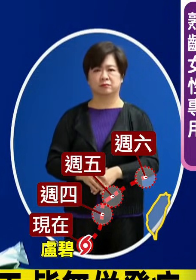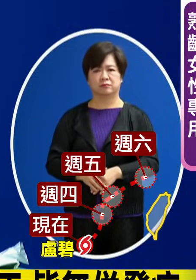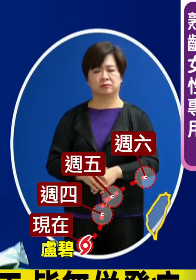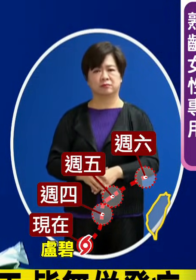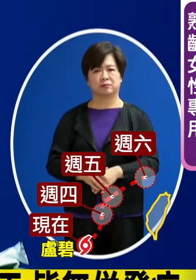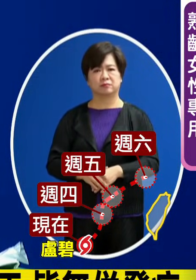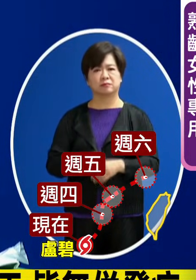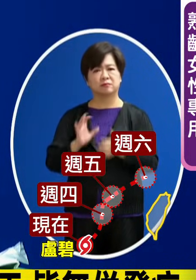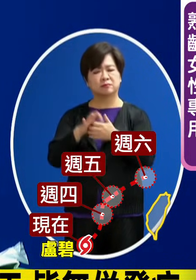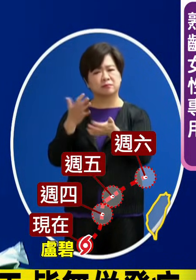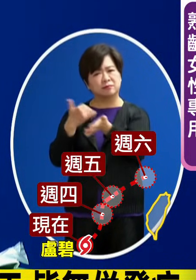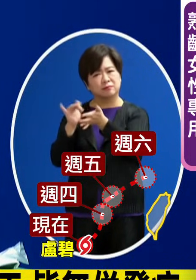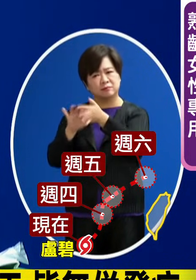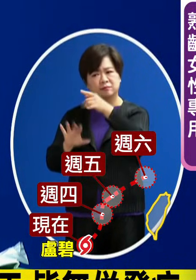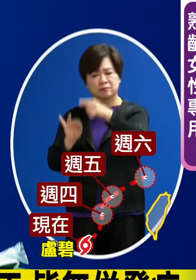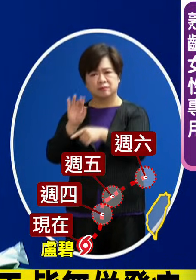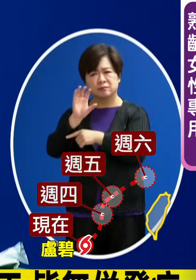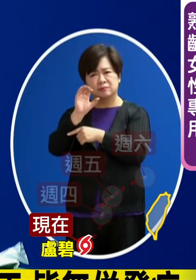约